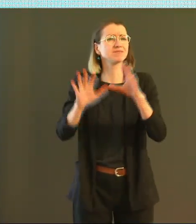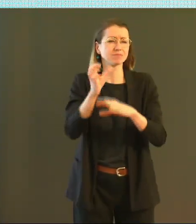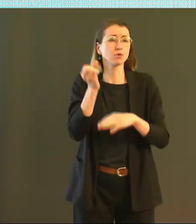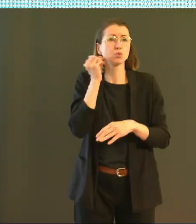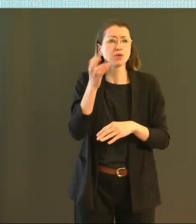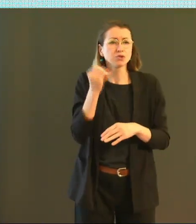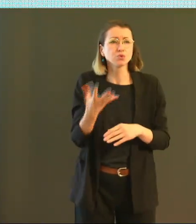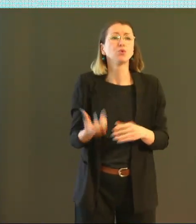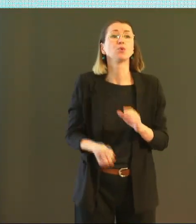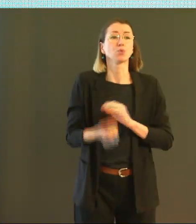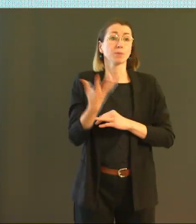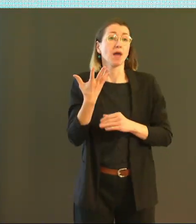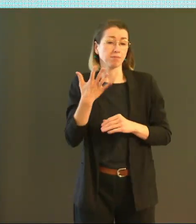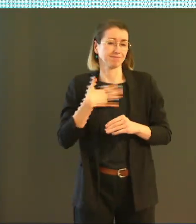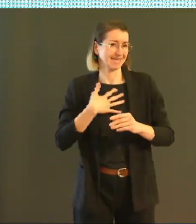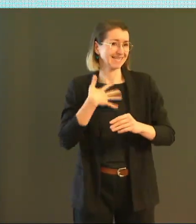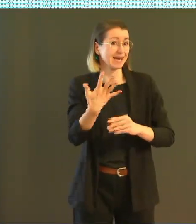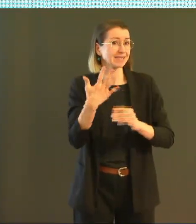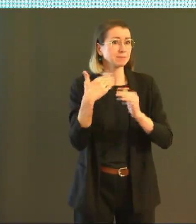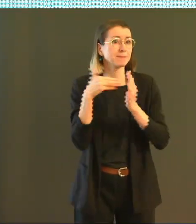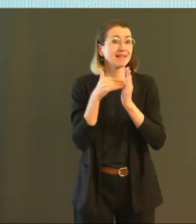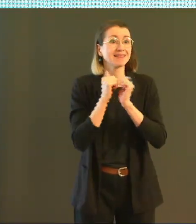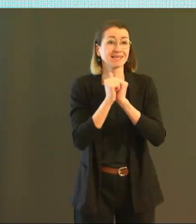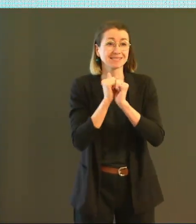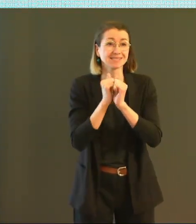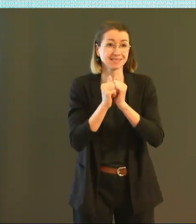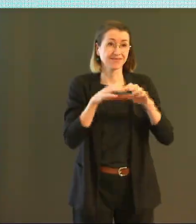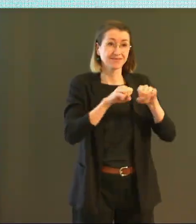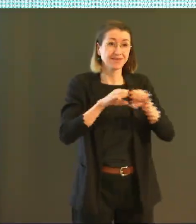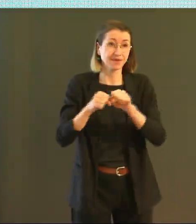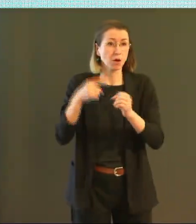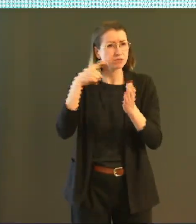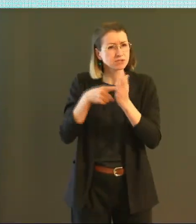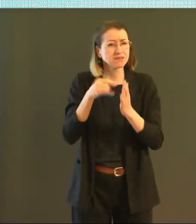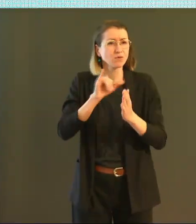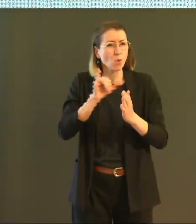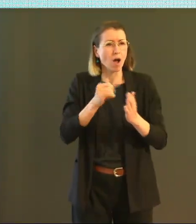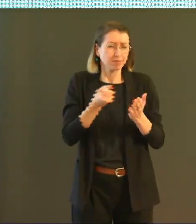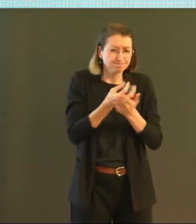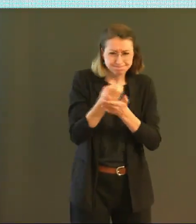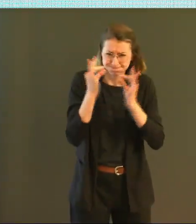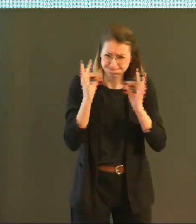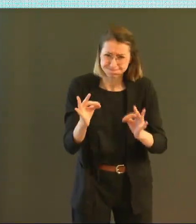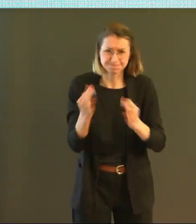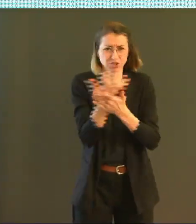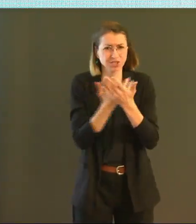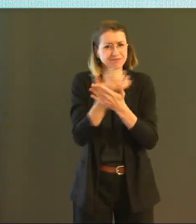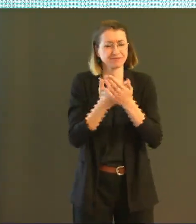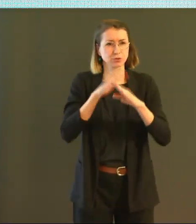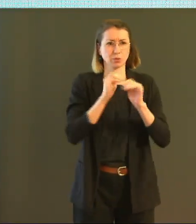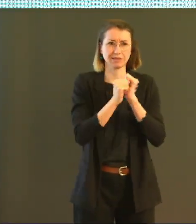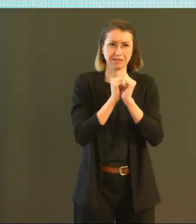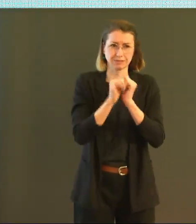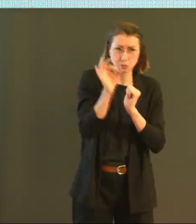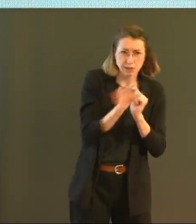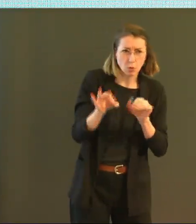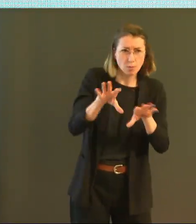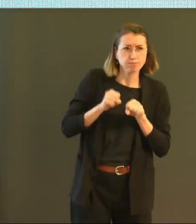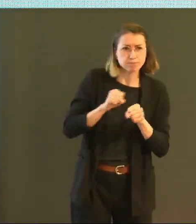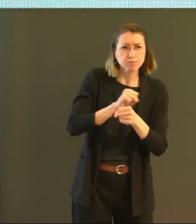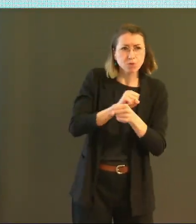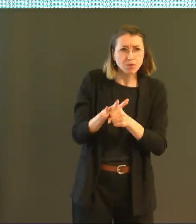manière à vous donner plus de précisions sur ce sujet la manière dont les chiffres sont rapportés et le détail d'entre eux sera affiné à